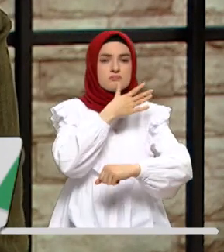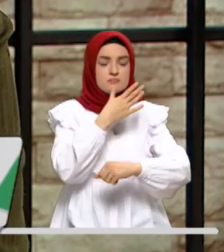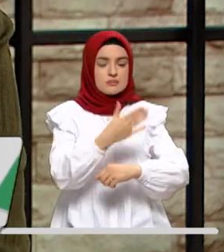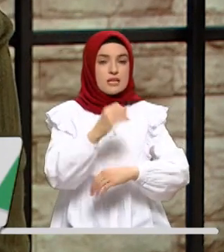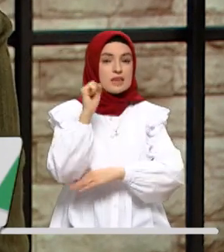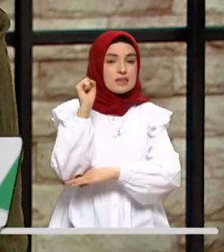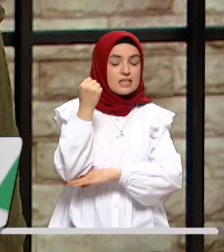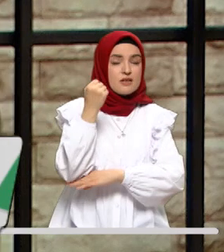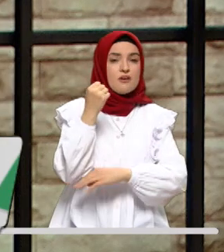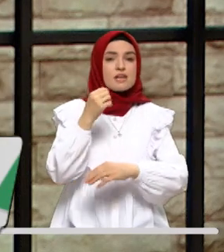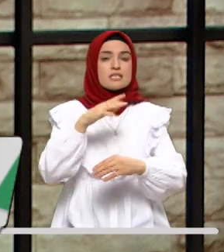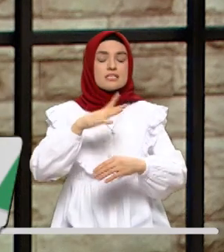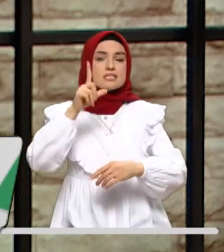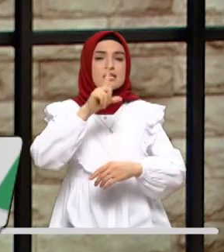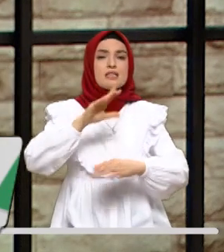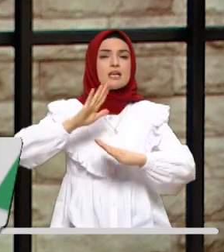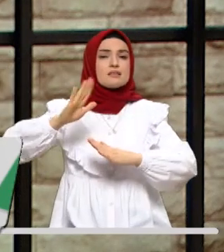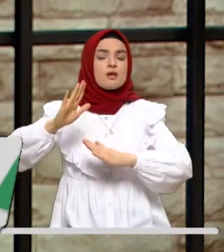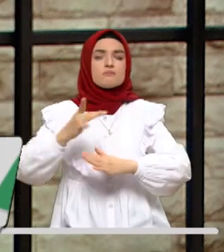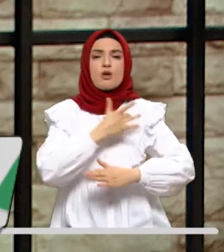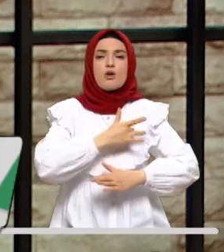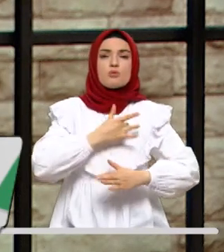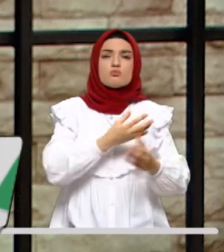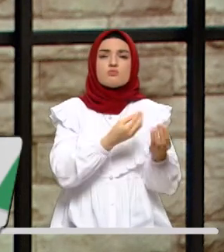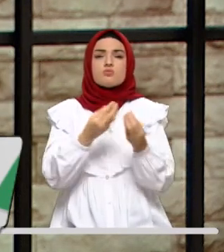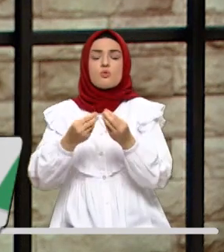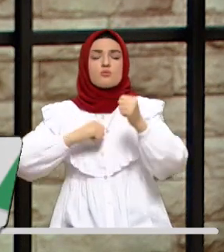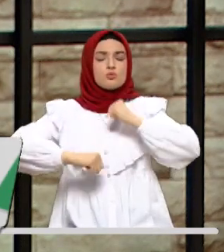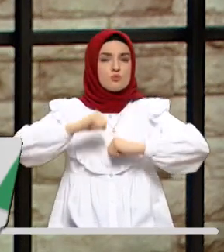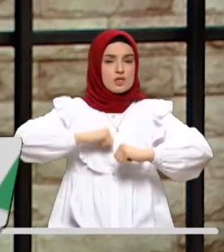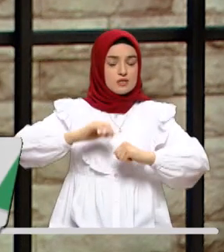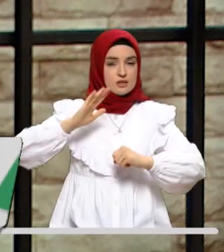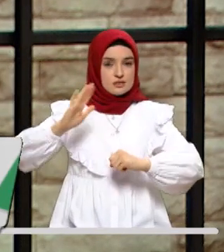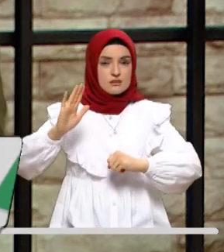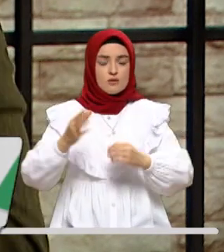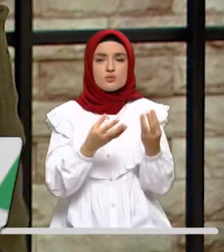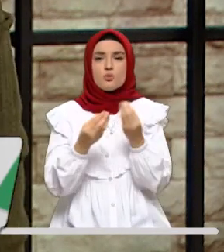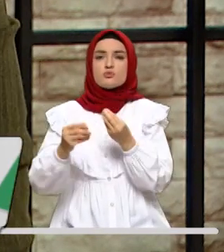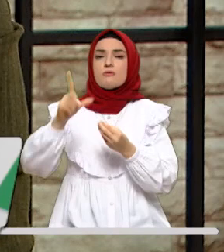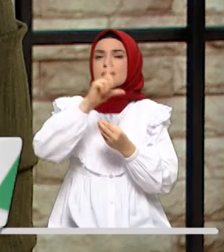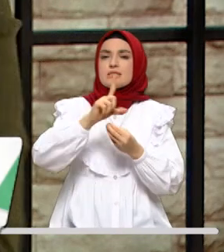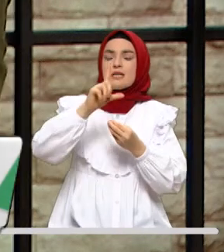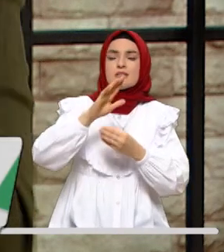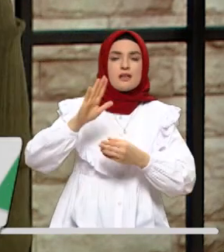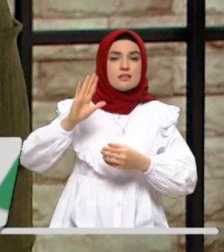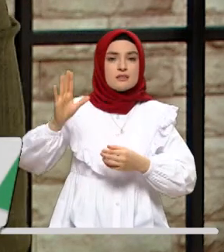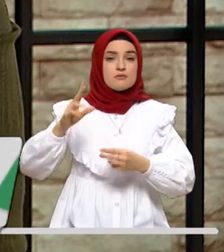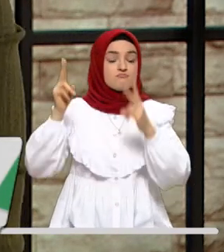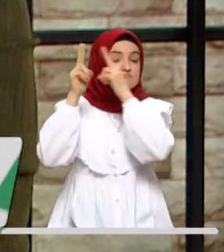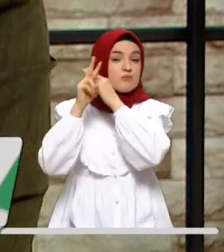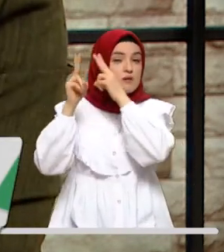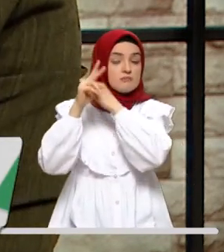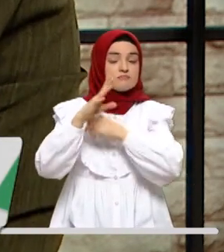Lisesi'nden gidenler, Anadolu'nun birçok İstanbul'daki üniversiteden gidenler, birçok liseden gidenlerin hayalleri yok